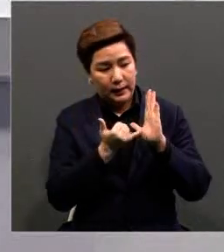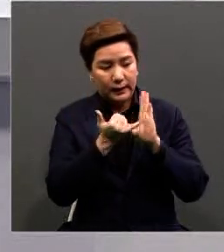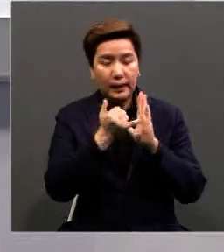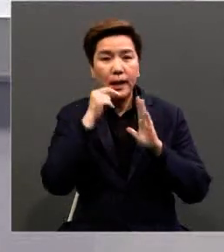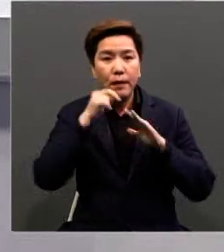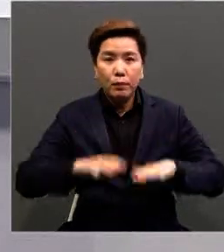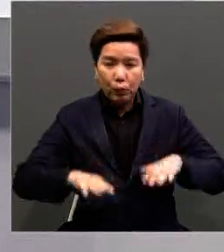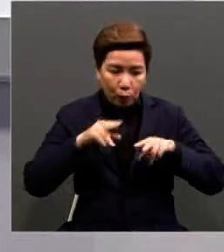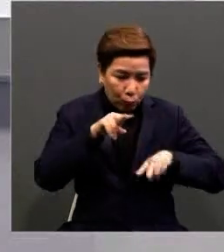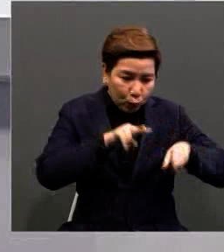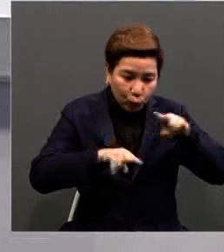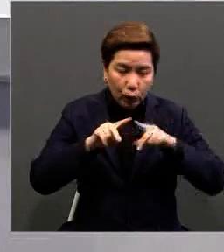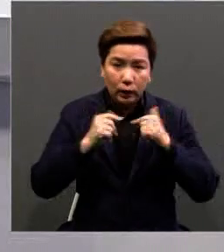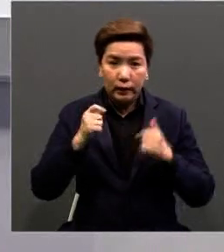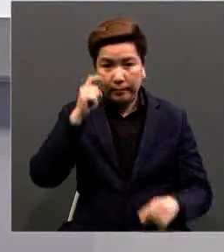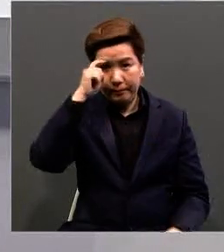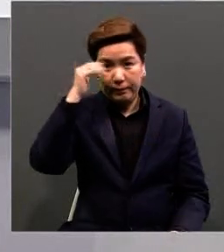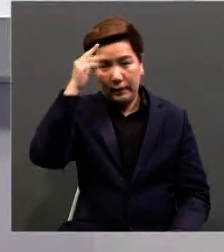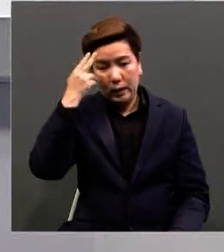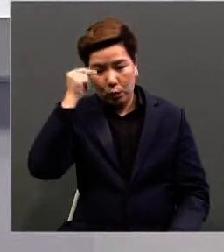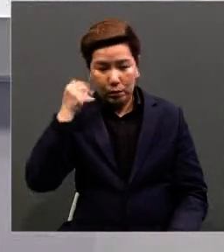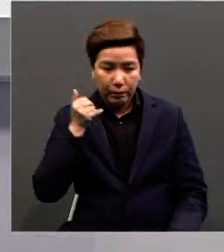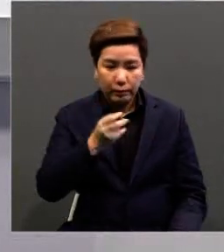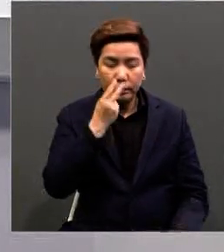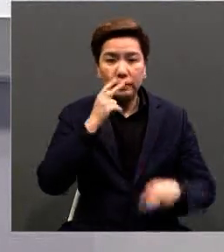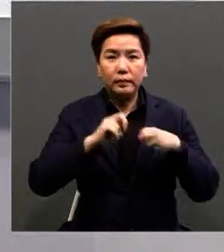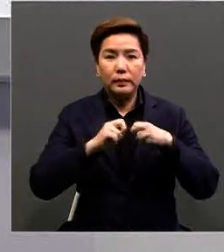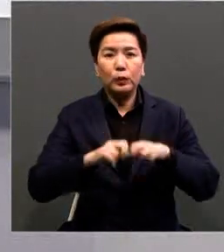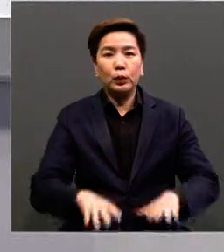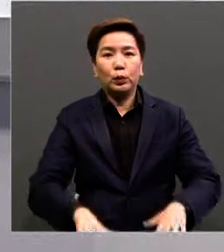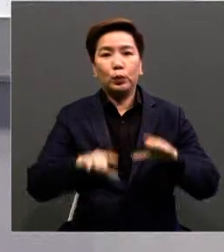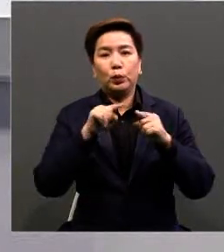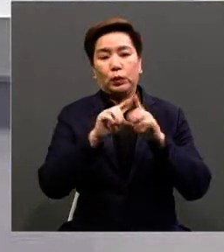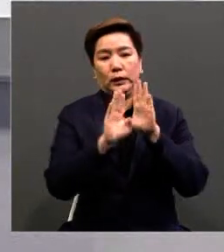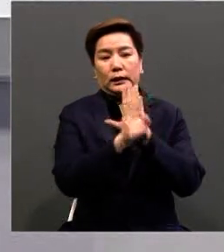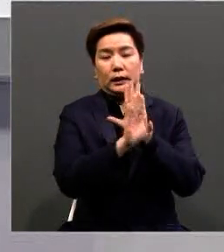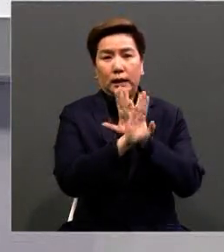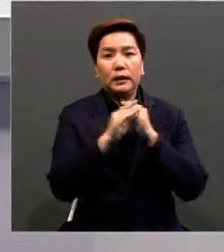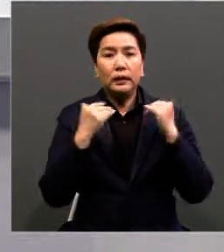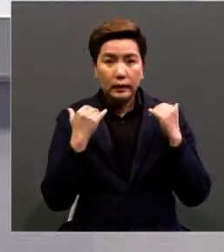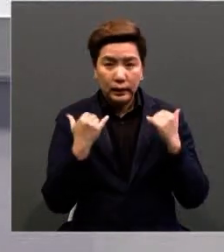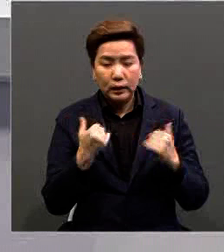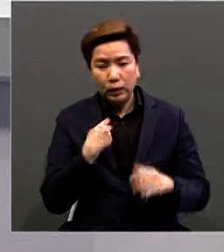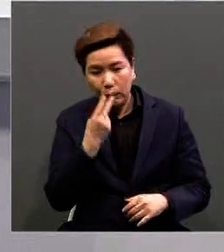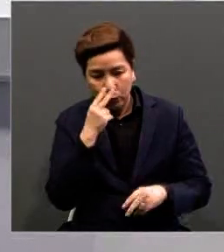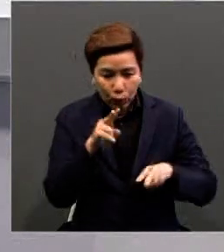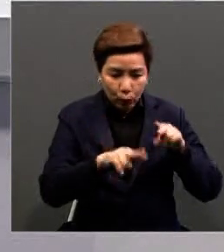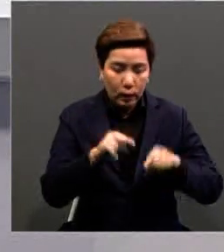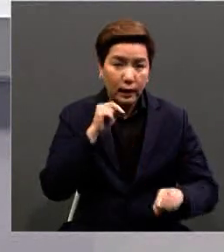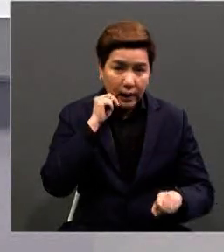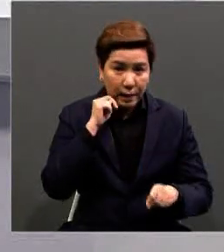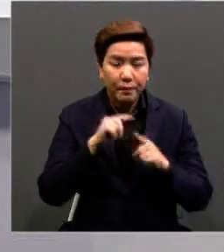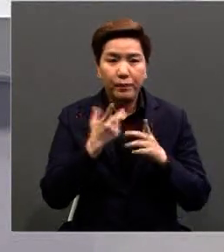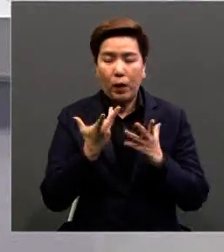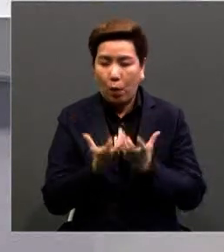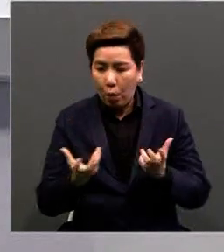การณ์น้ำท่วมเองเลยนะครับอย่างท่านนายกนะครับลงพื้นที่ไปติดตามสถานการณ์น้ำท่วมที่ภาคอีสานนะซึ่งวันนี้เนี่ยท่านไปตรวจสถานการณ์น้ำแล้วก็